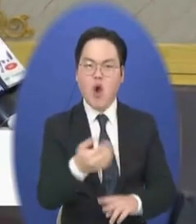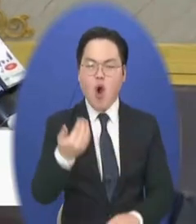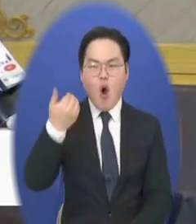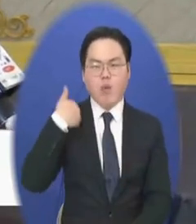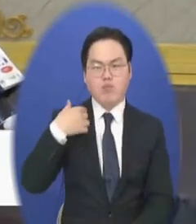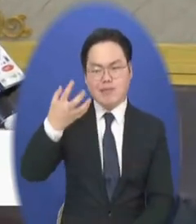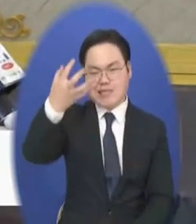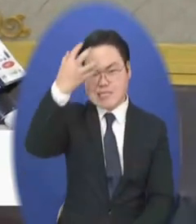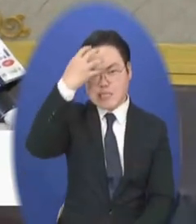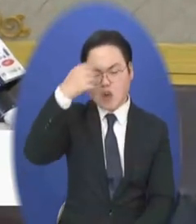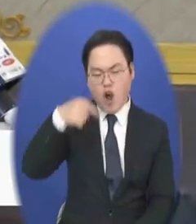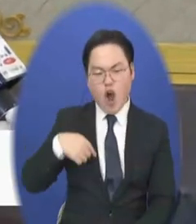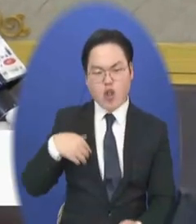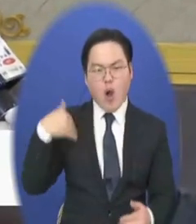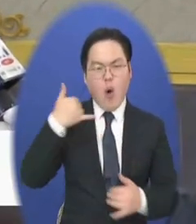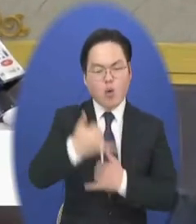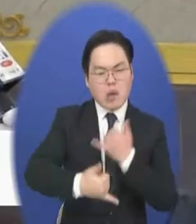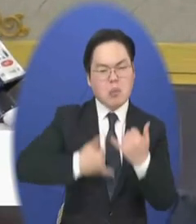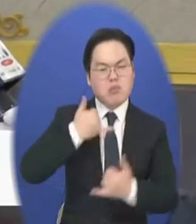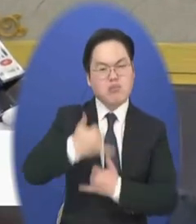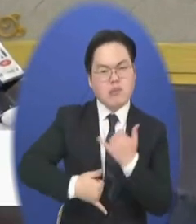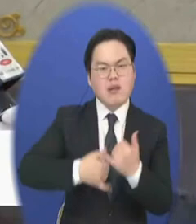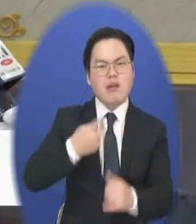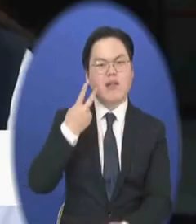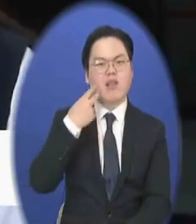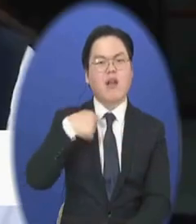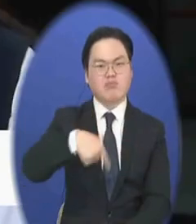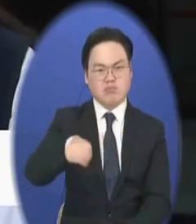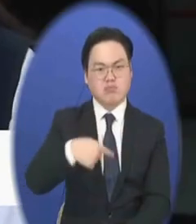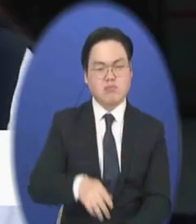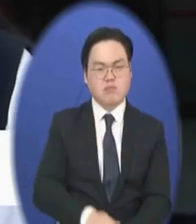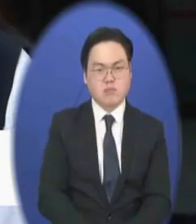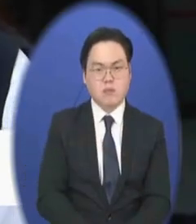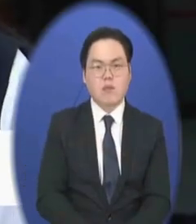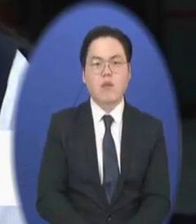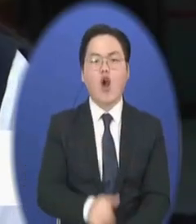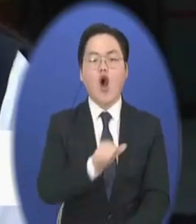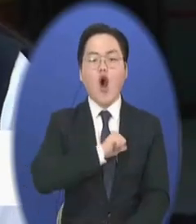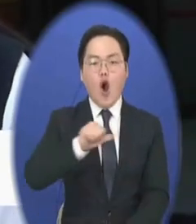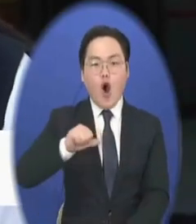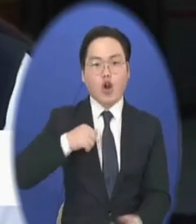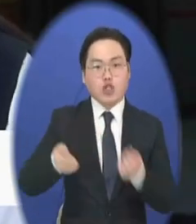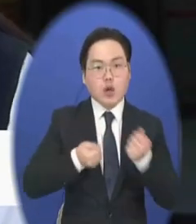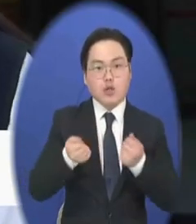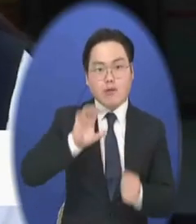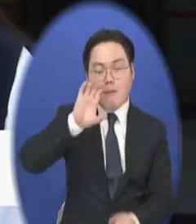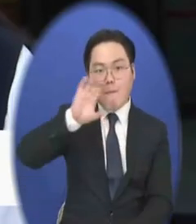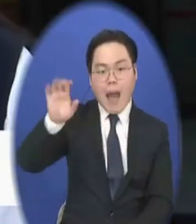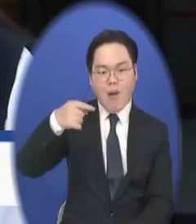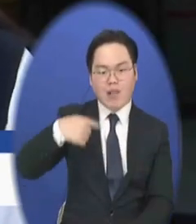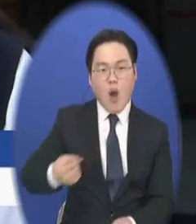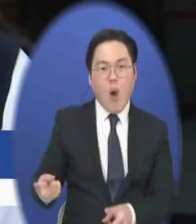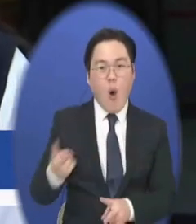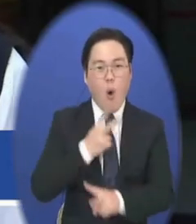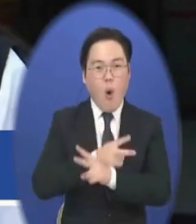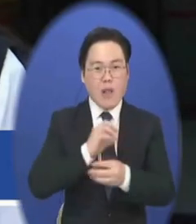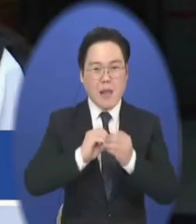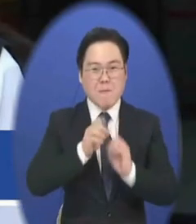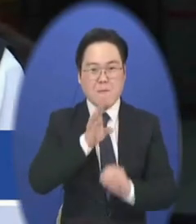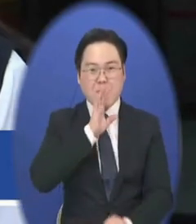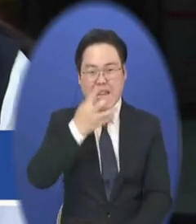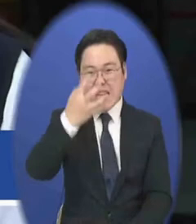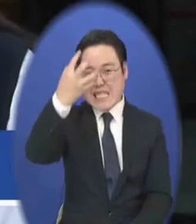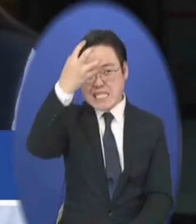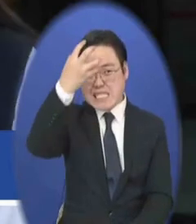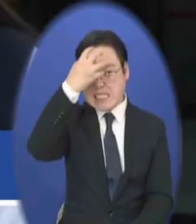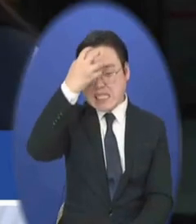газрын үеэс одоо ингээ уламжлагдаад ирсэн байна. Энэ өөрийн зохицуулалтын байгууллагыг нь илүү хуульчилж засгийн газрын оролцоотойгоор